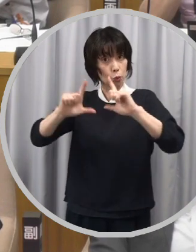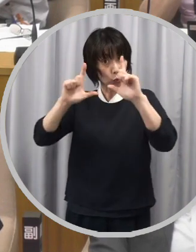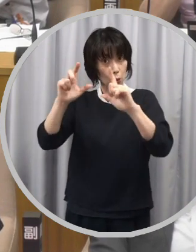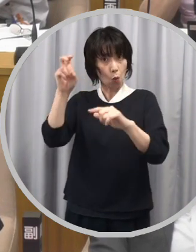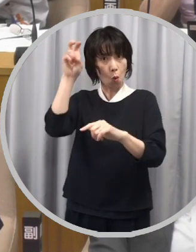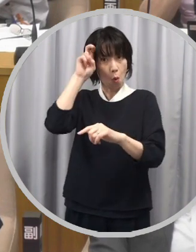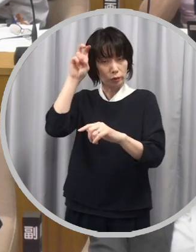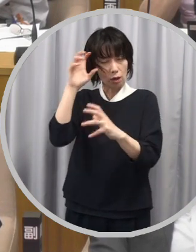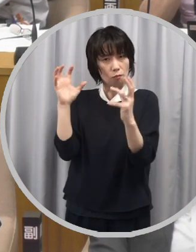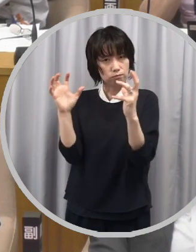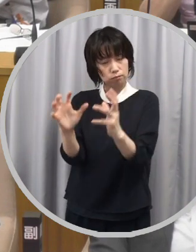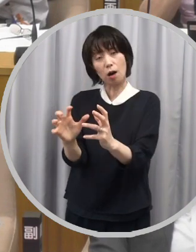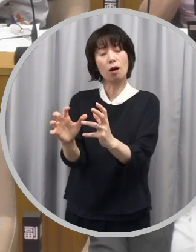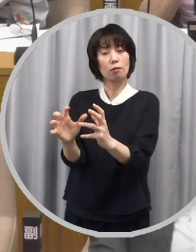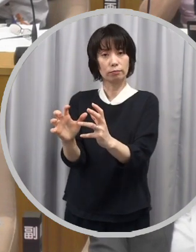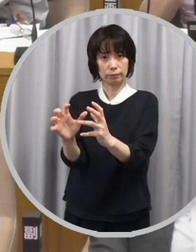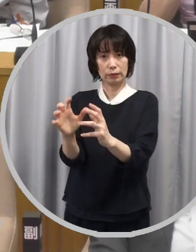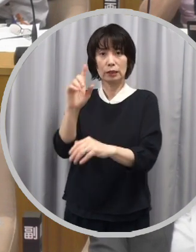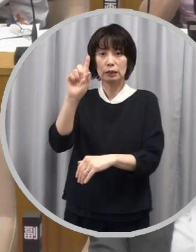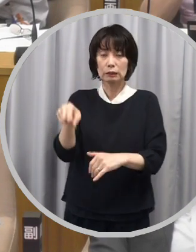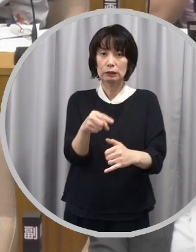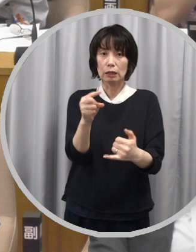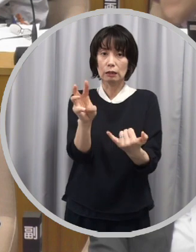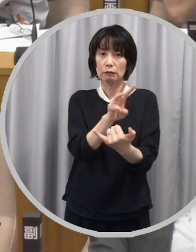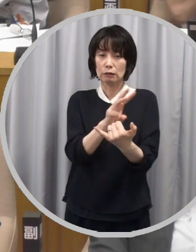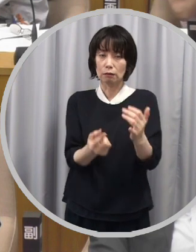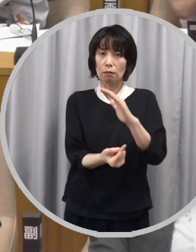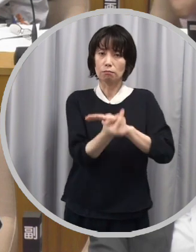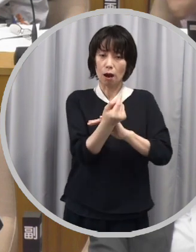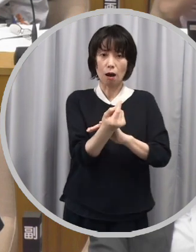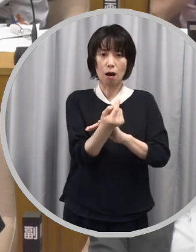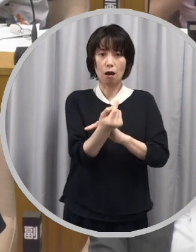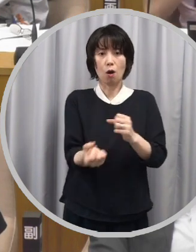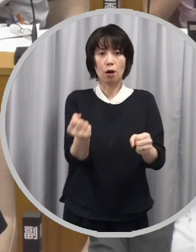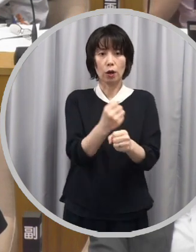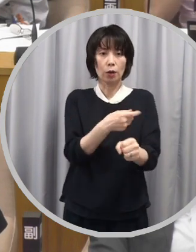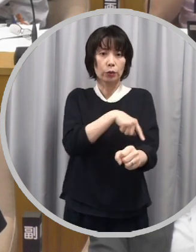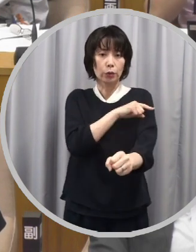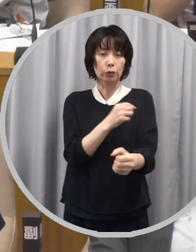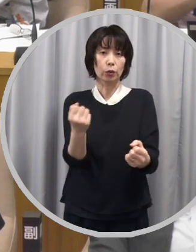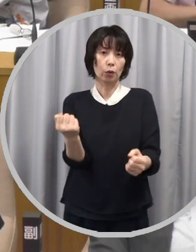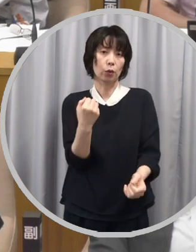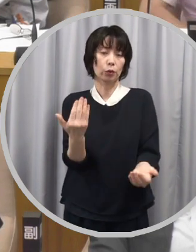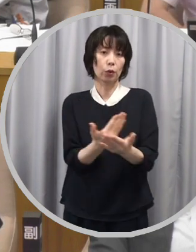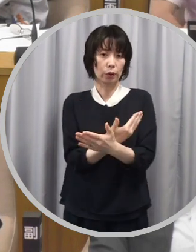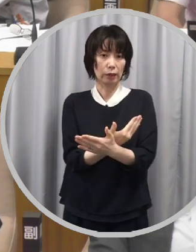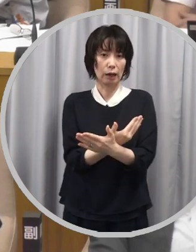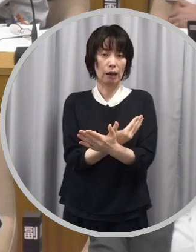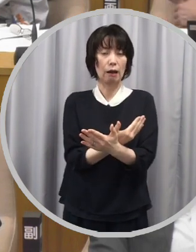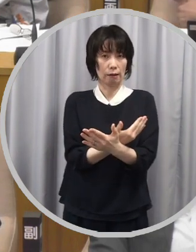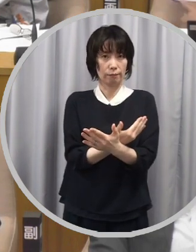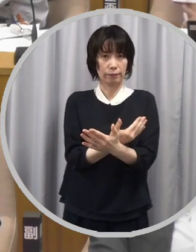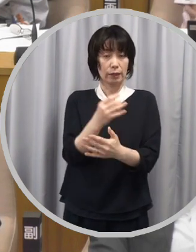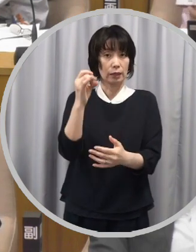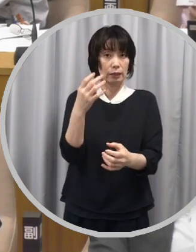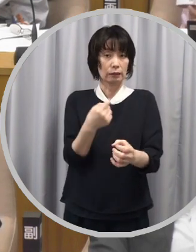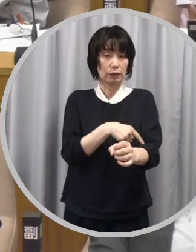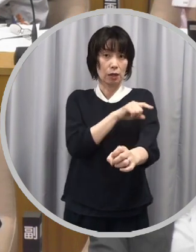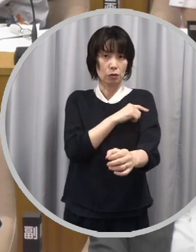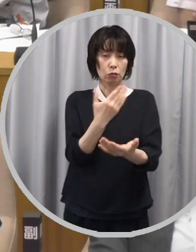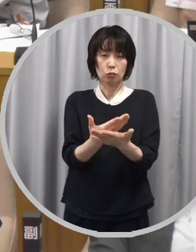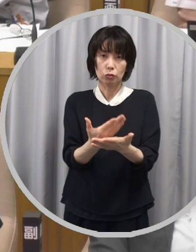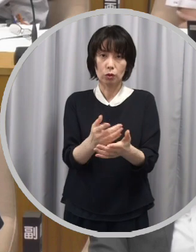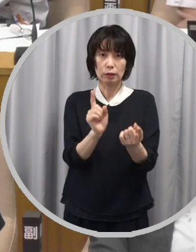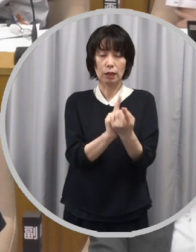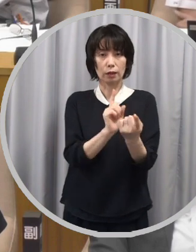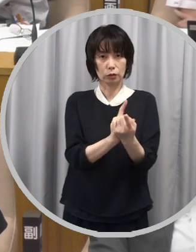に集中をしており、自然災害などに対するレジリエンスの強化、 増大するデータセンターの電力需要に対